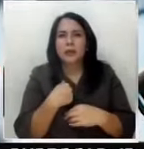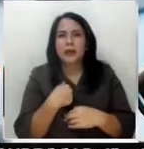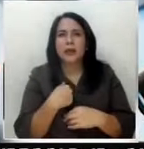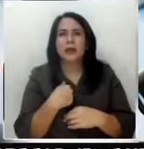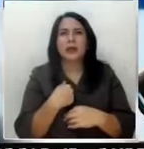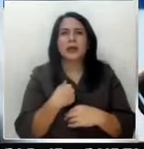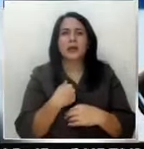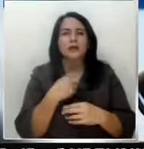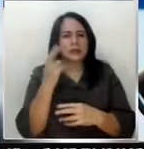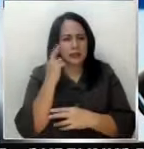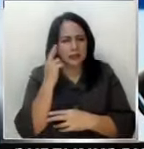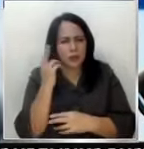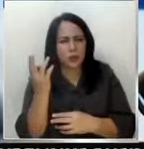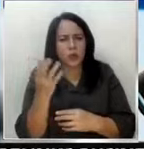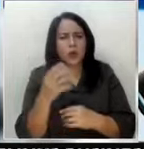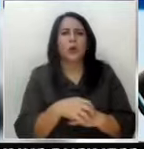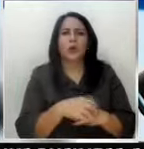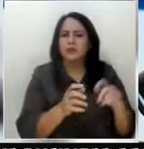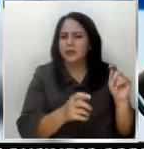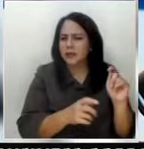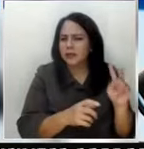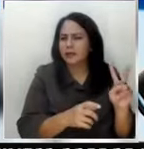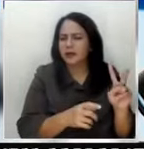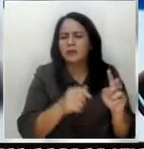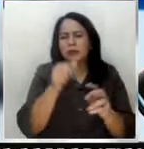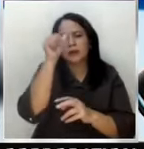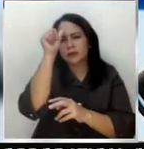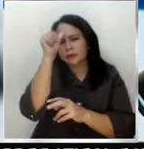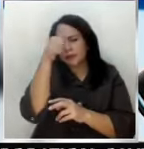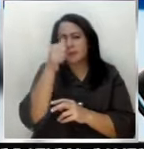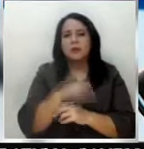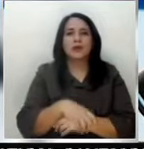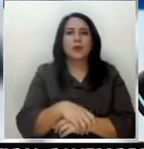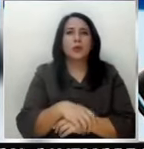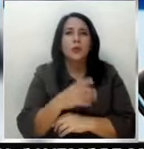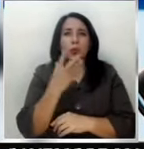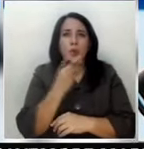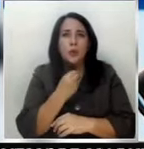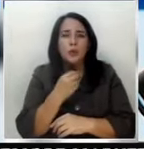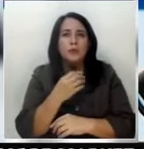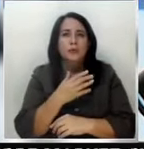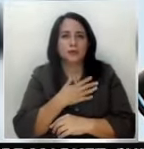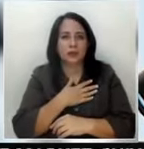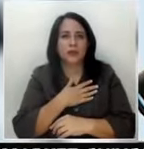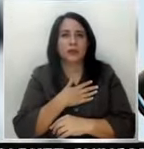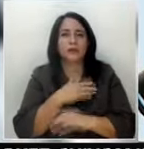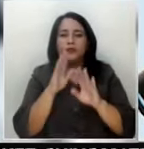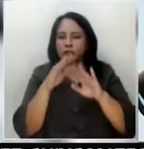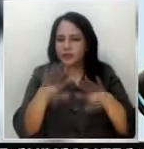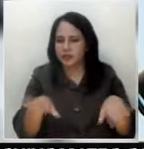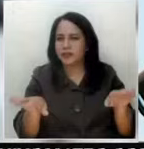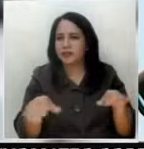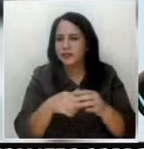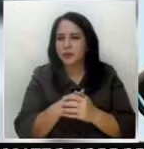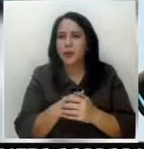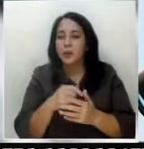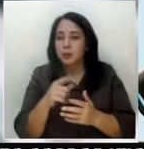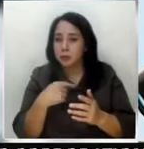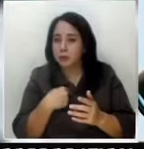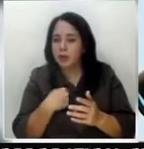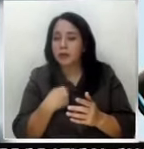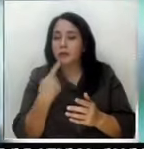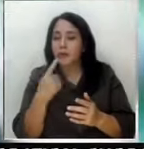radio o sa TV, naalaala ko, I owe it to the children. I owe it to the